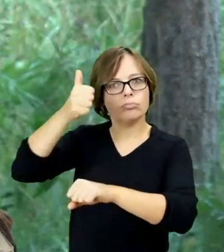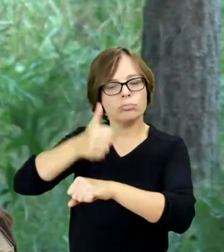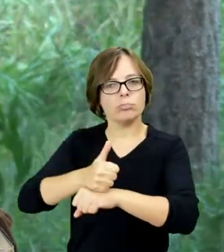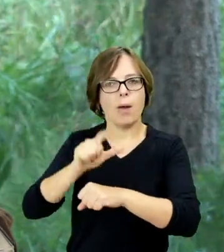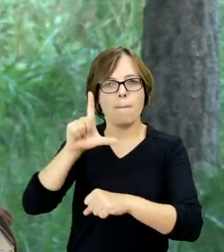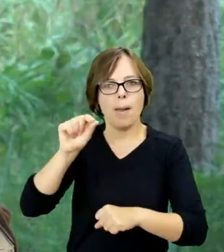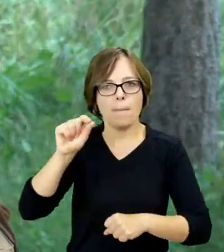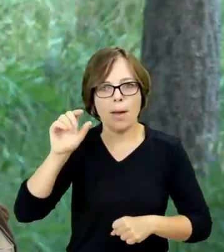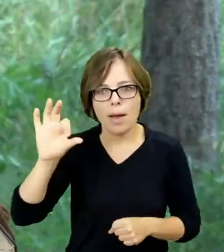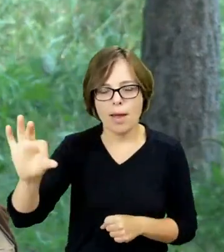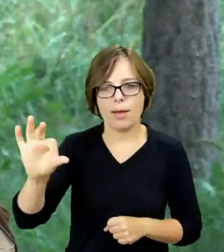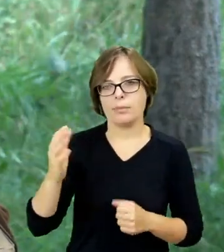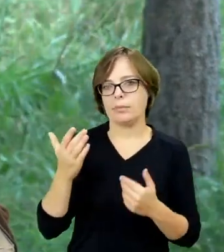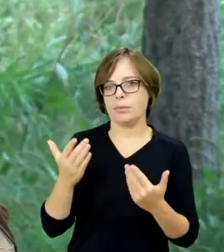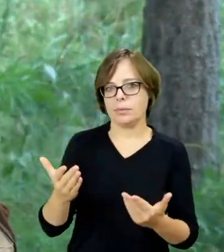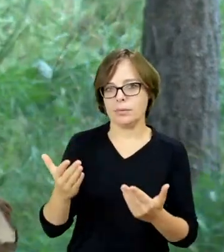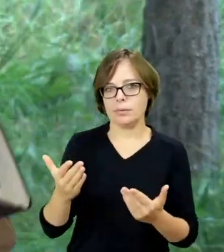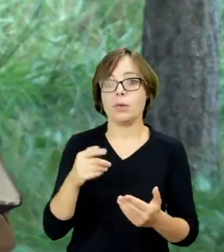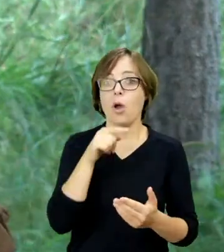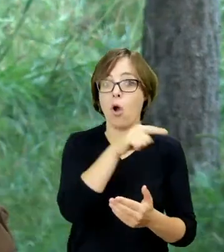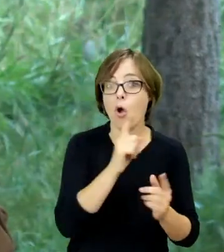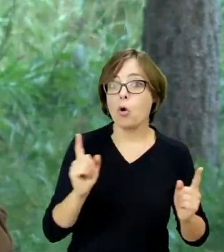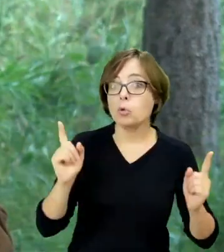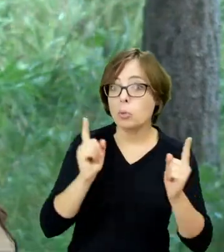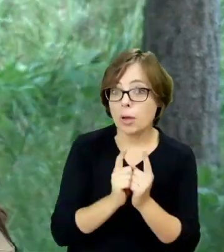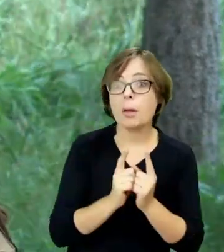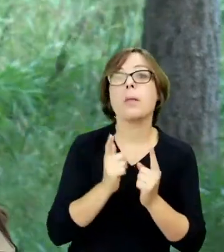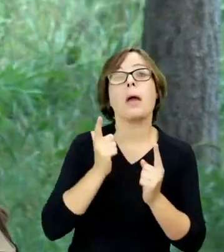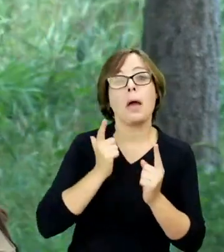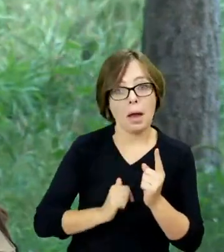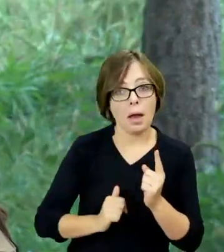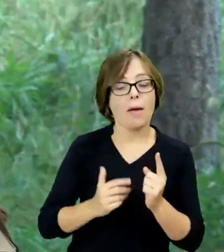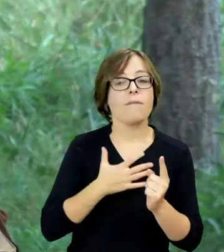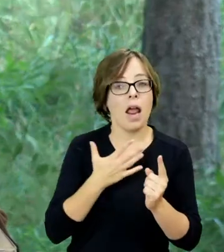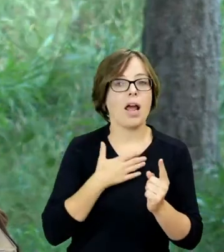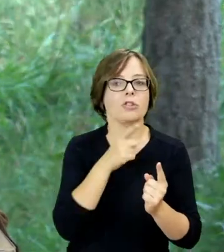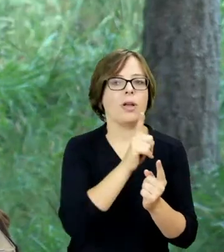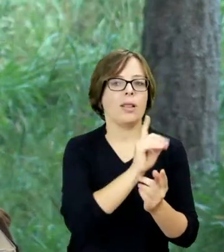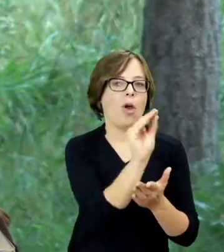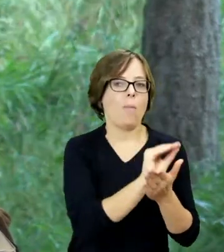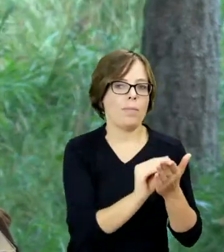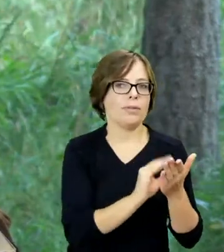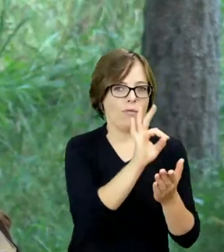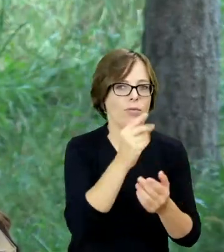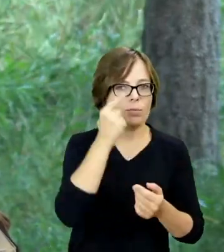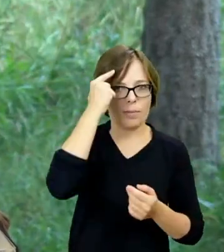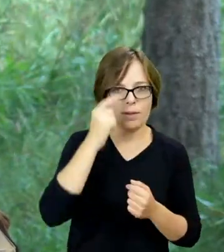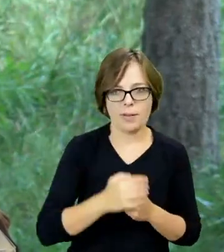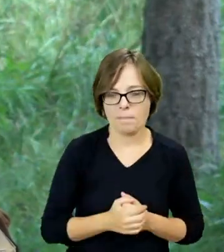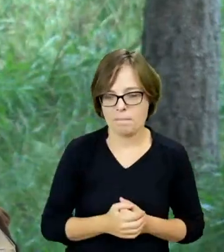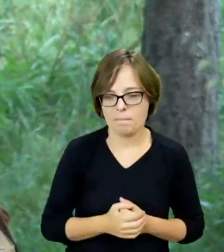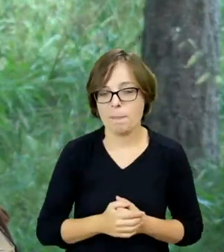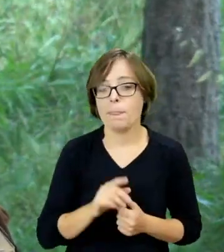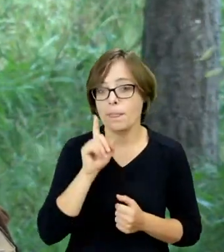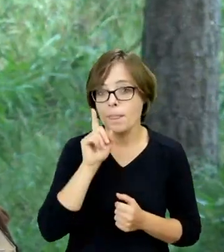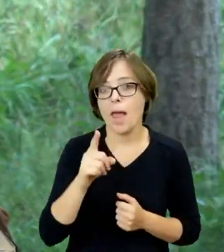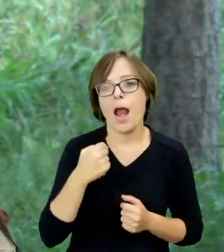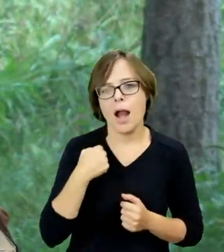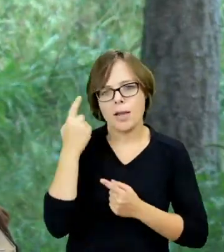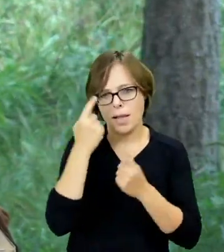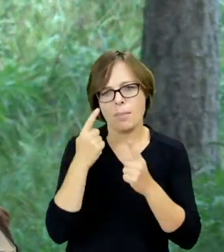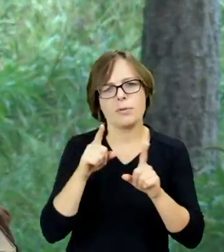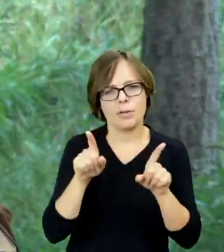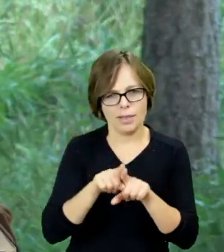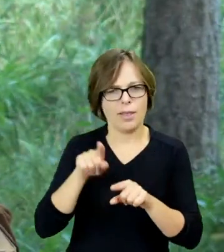Socjalistycznej napisała te swoje wrażenia, opisała we wspomnieniach. Ale ja myślę również, że Józef